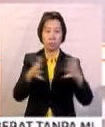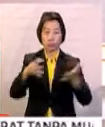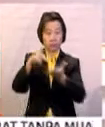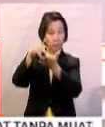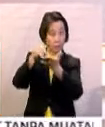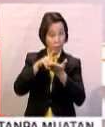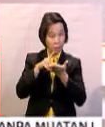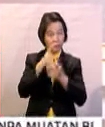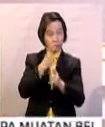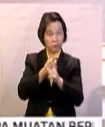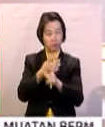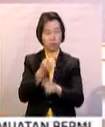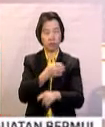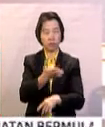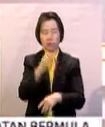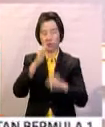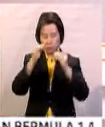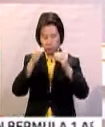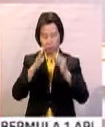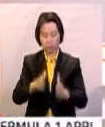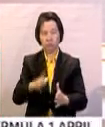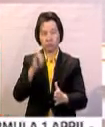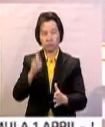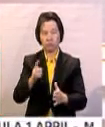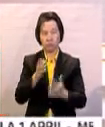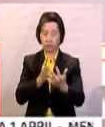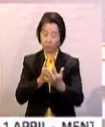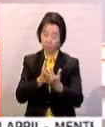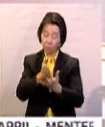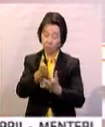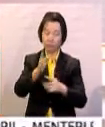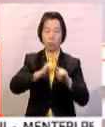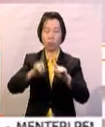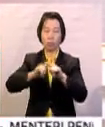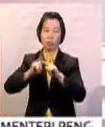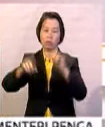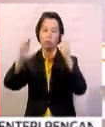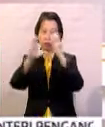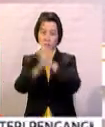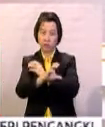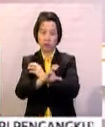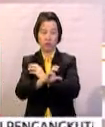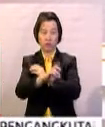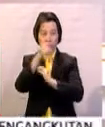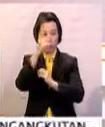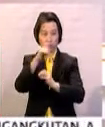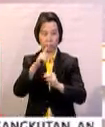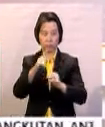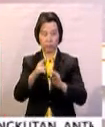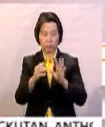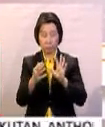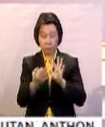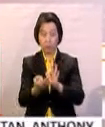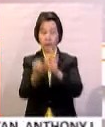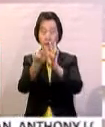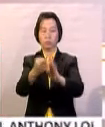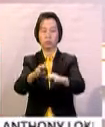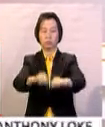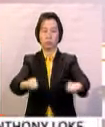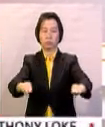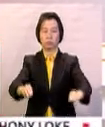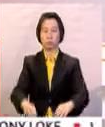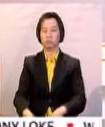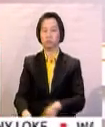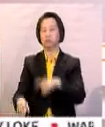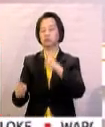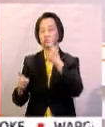pahalanya. Ya. Dan mereka juga, guru ini perlu menempuh pelbagai cabaran untuk menangani murid-murid. Saya setuju tu Dayat.